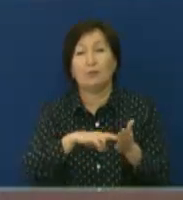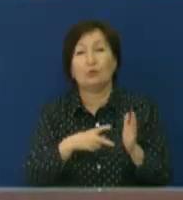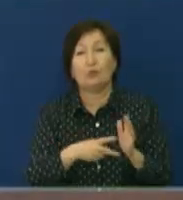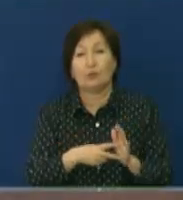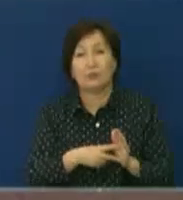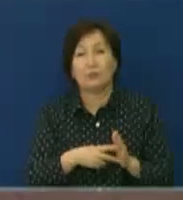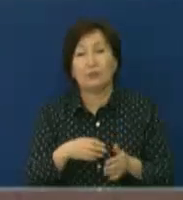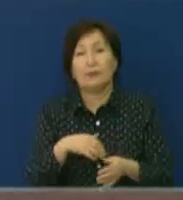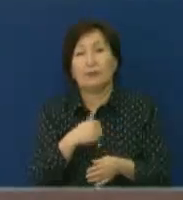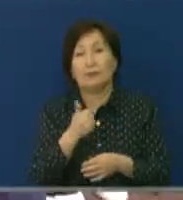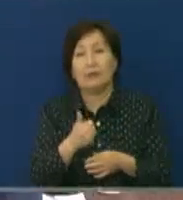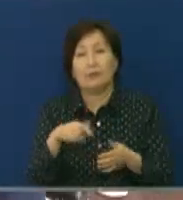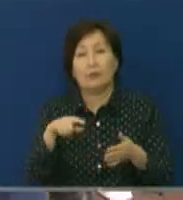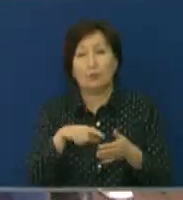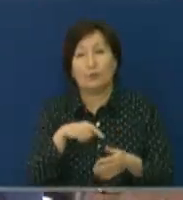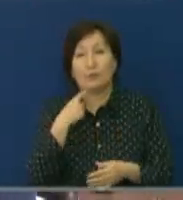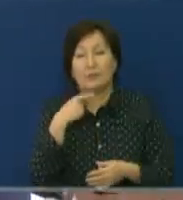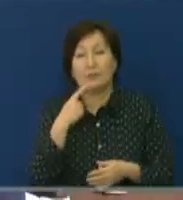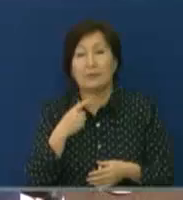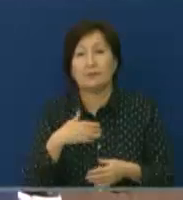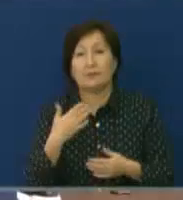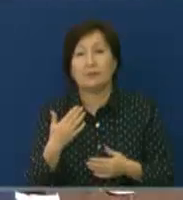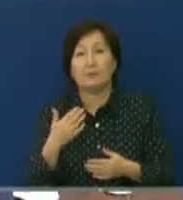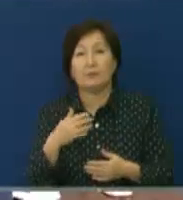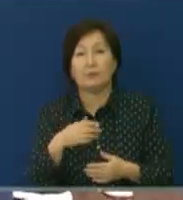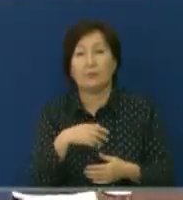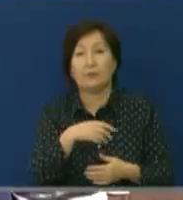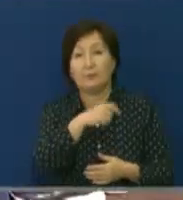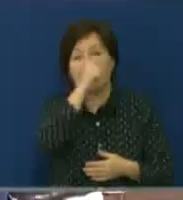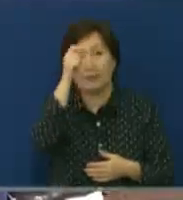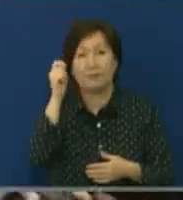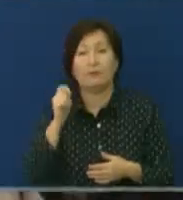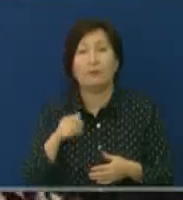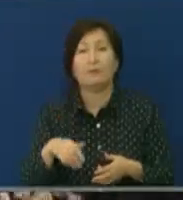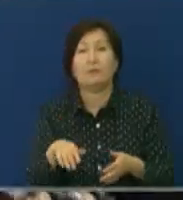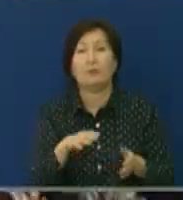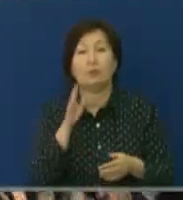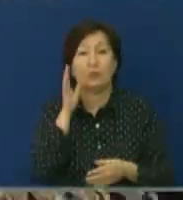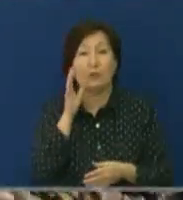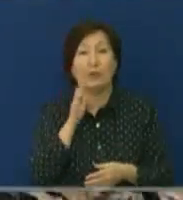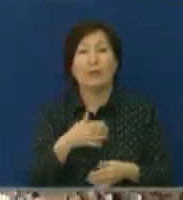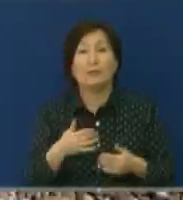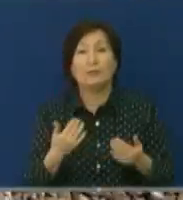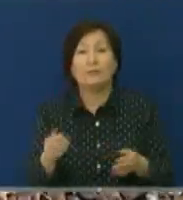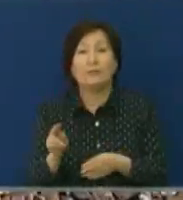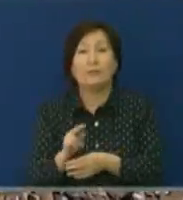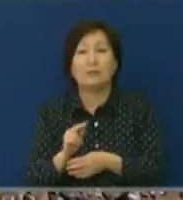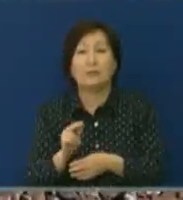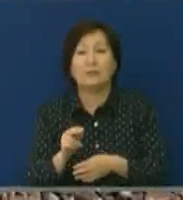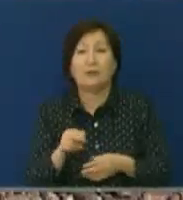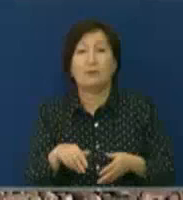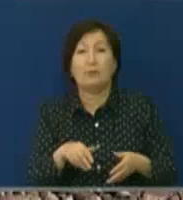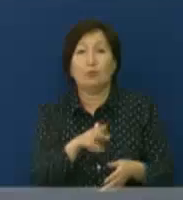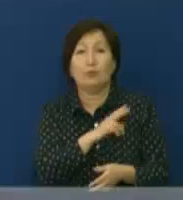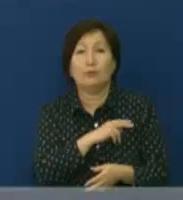метов отметил что в связи с наступлением осенне-зимнего периода проведение всех видов дорожных работ в том числе по установке